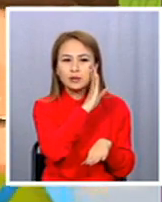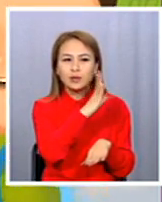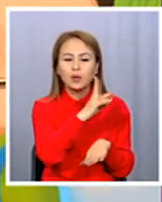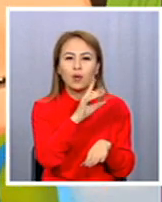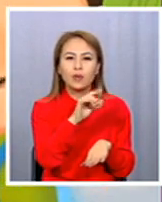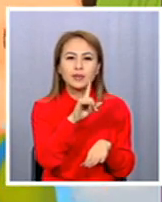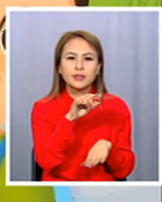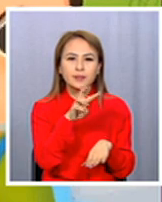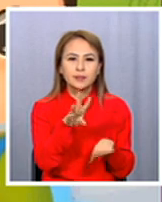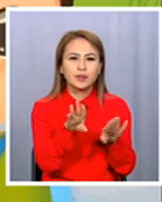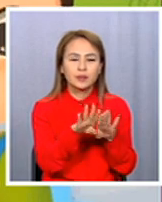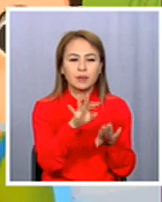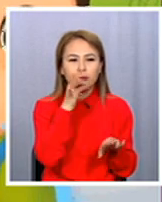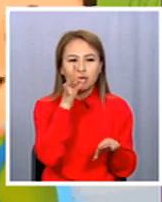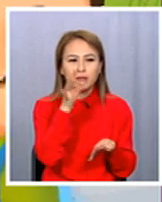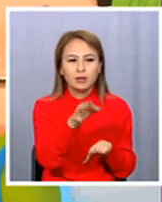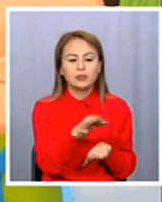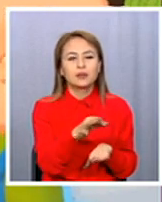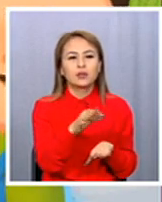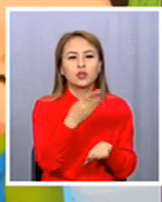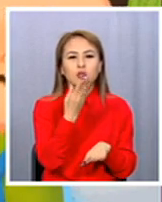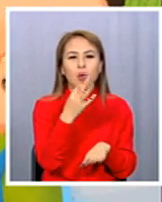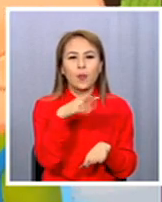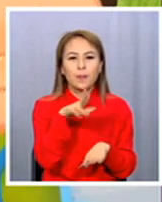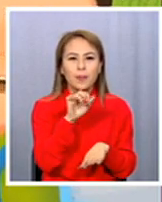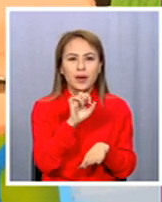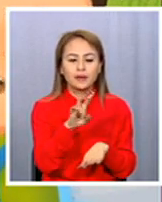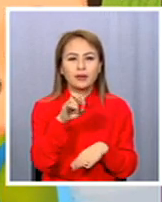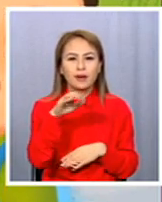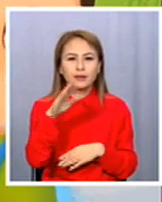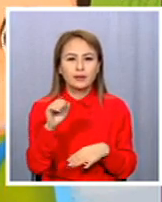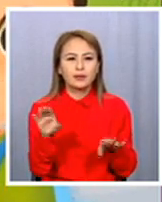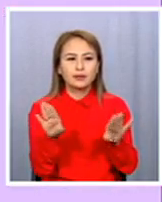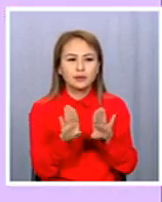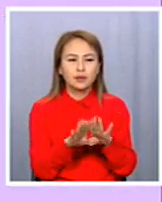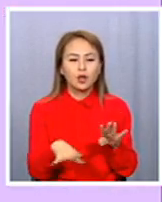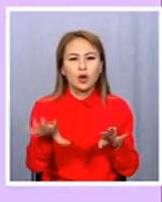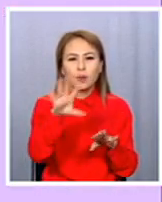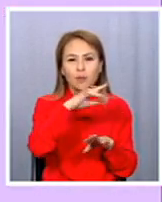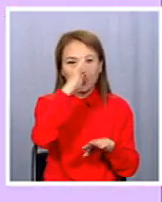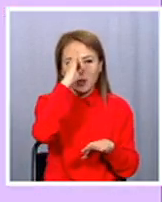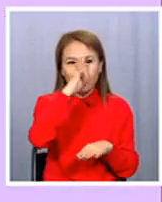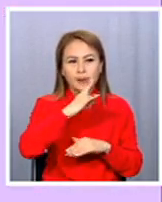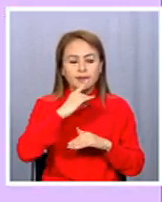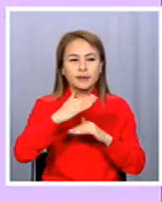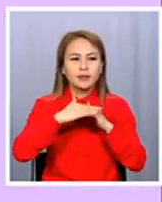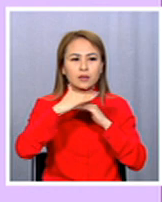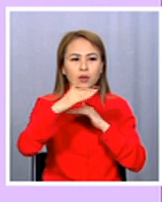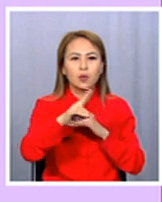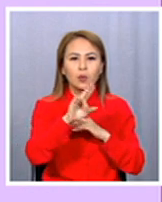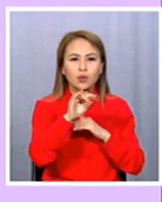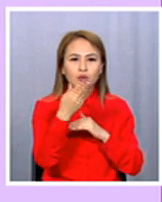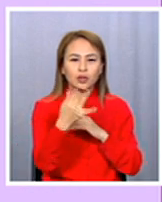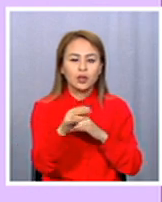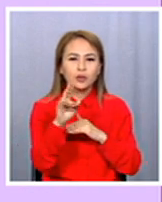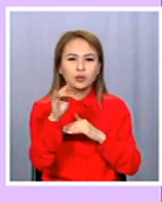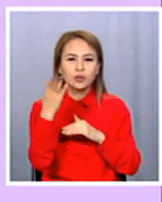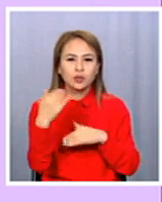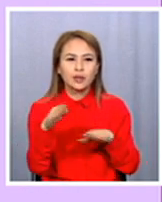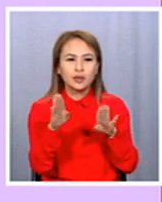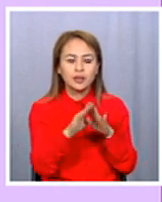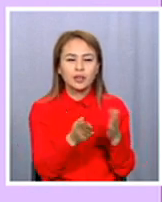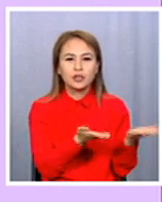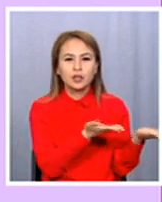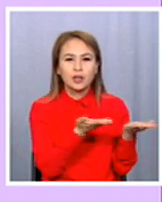дейді сені. Жопан ата тегі, бүкіл қазақ елі. Бұшайт-бұшайт кел деп,